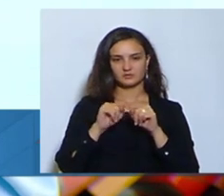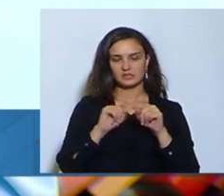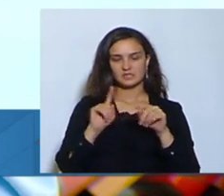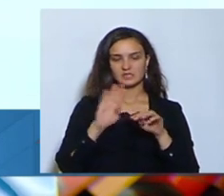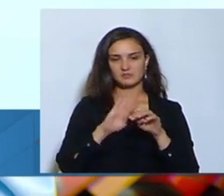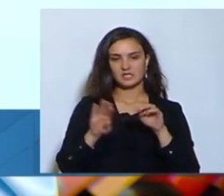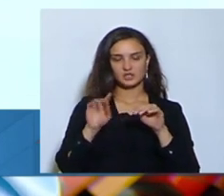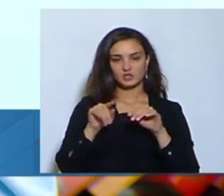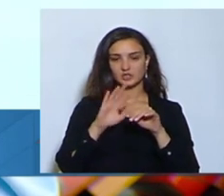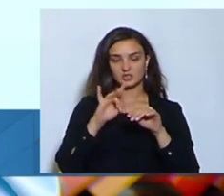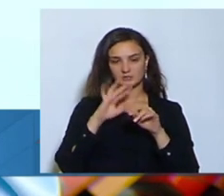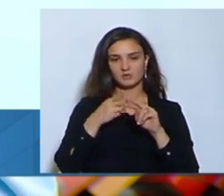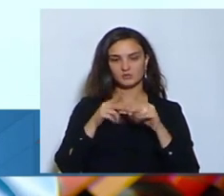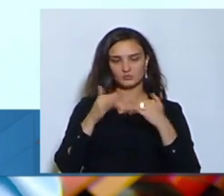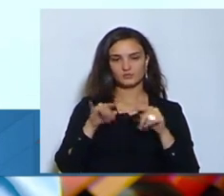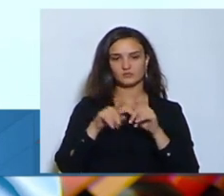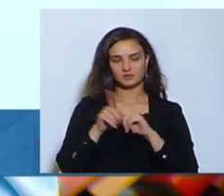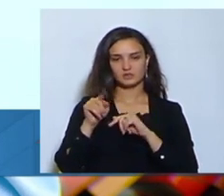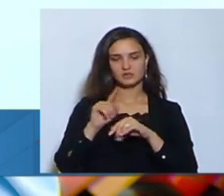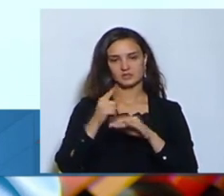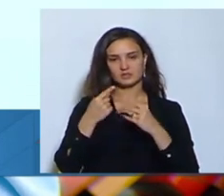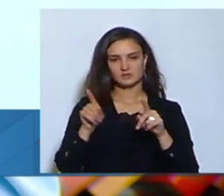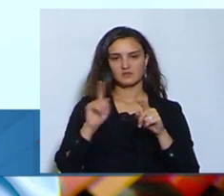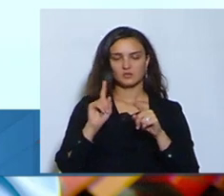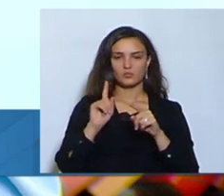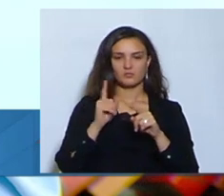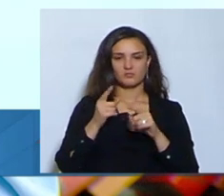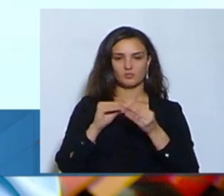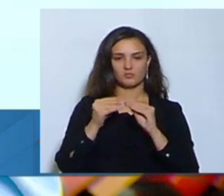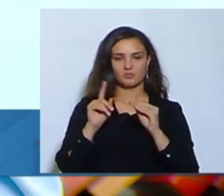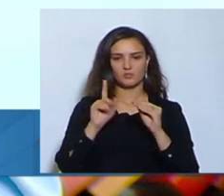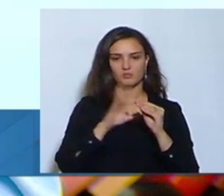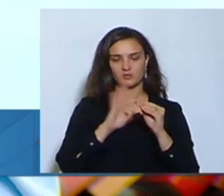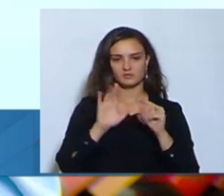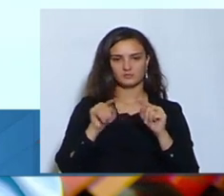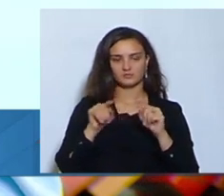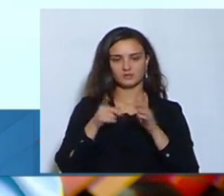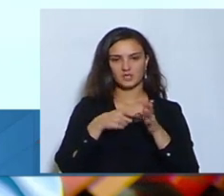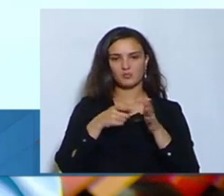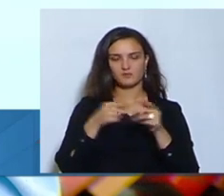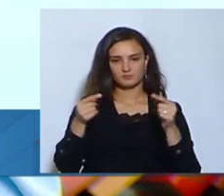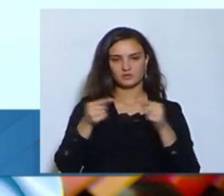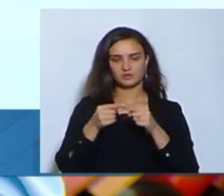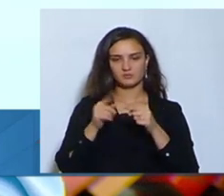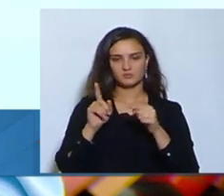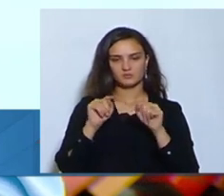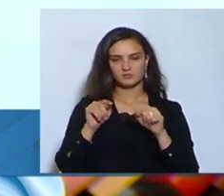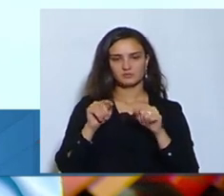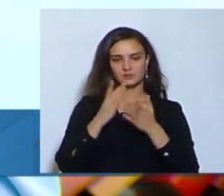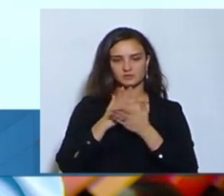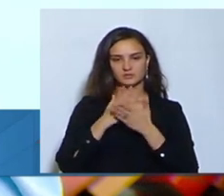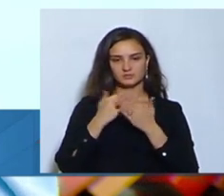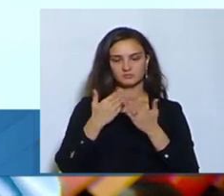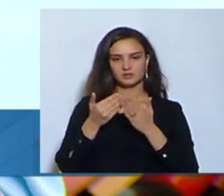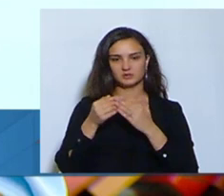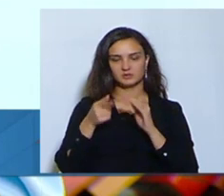არ აღდგება, აქ უკვე დგება საკითხი, იქ რაღაც სხვა ამბავი ხო არ არის და როგორც წესი გამოკვლევები შედეგად გინდება, რომ არის